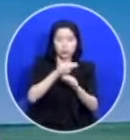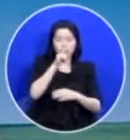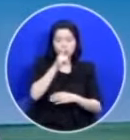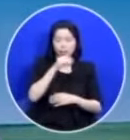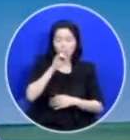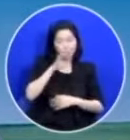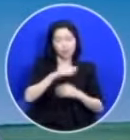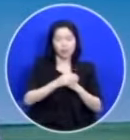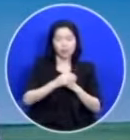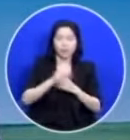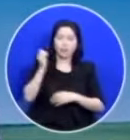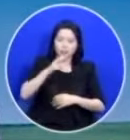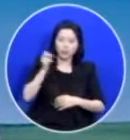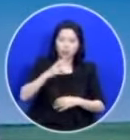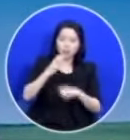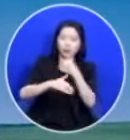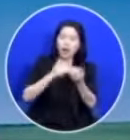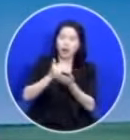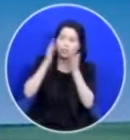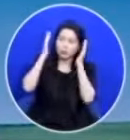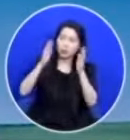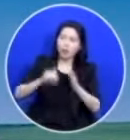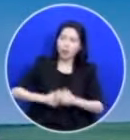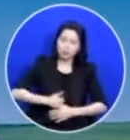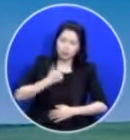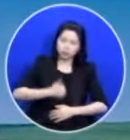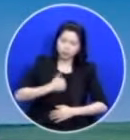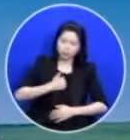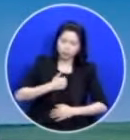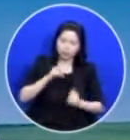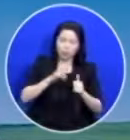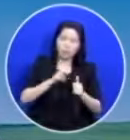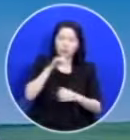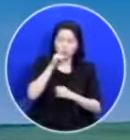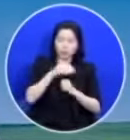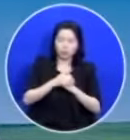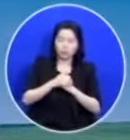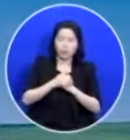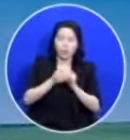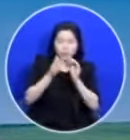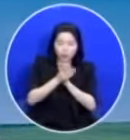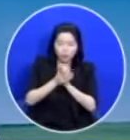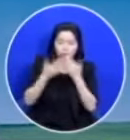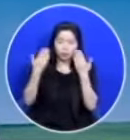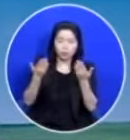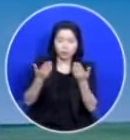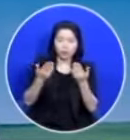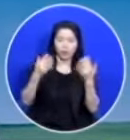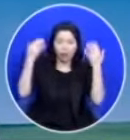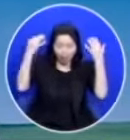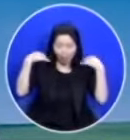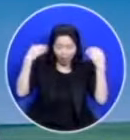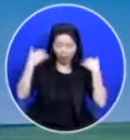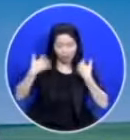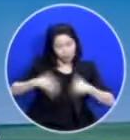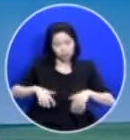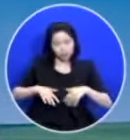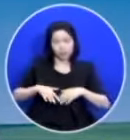하나님을 향해서 원망의 마음이 일어나고요 또 아무튼 기도했는데 잠시 더위에 지쳐서인지